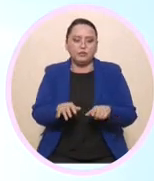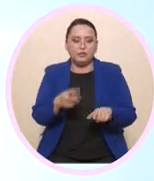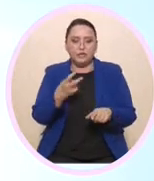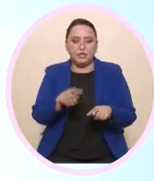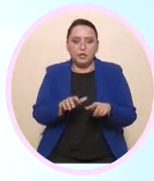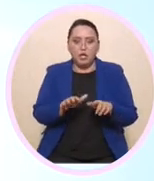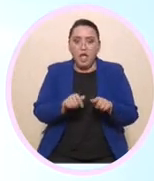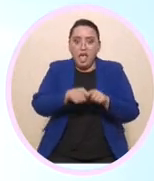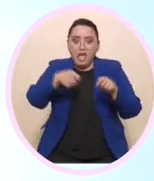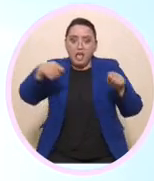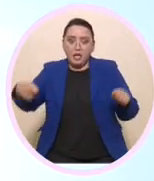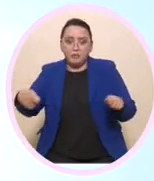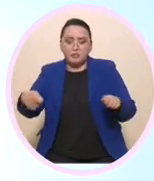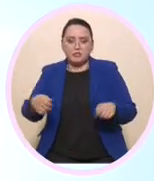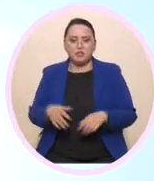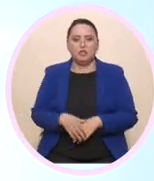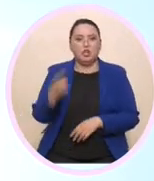аварсан.